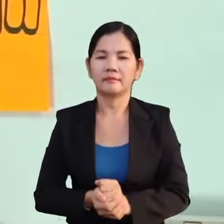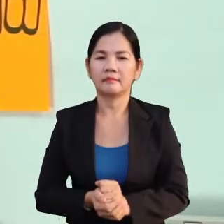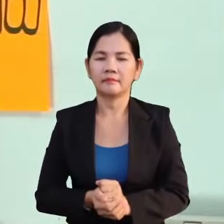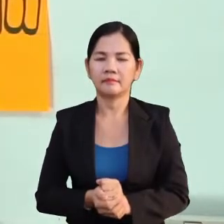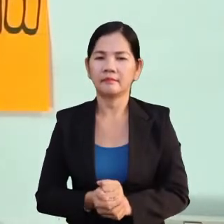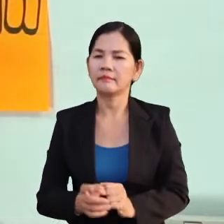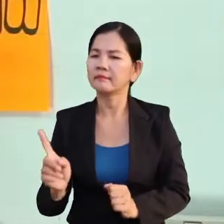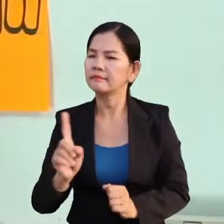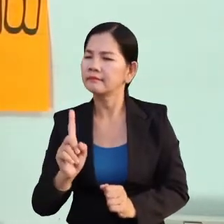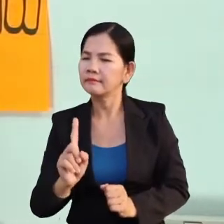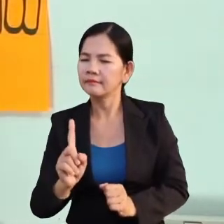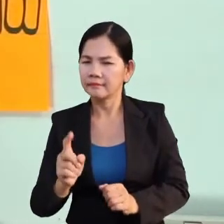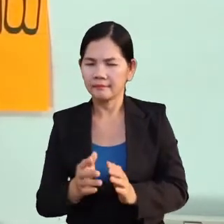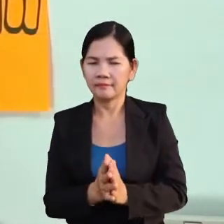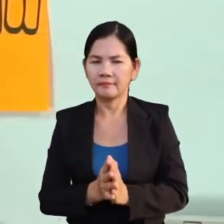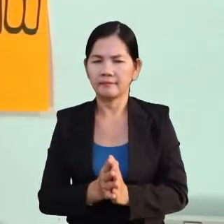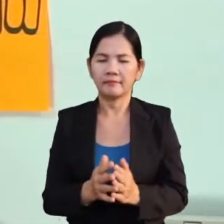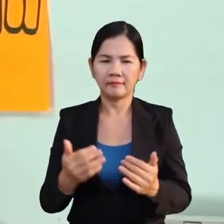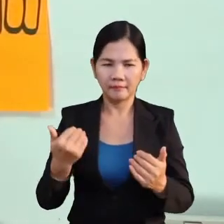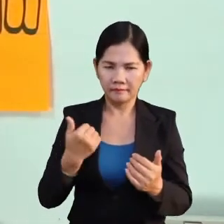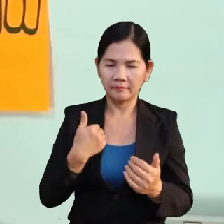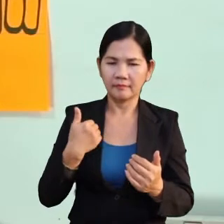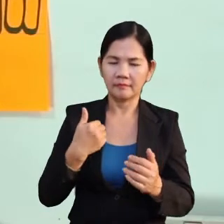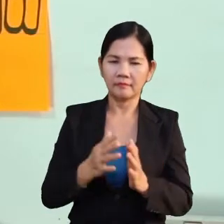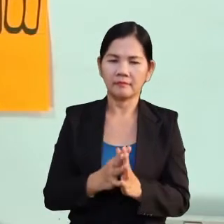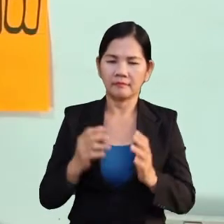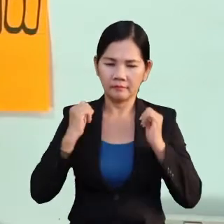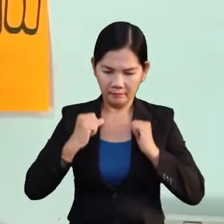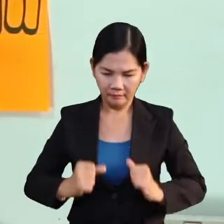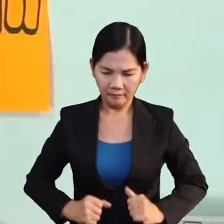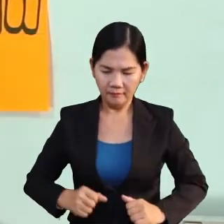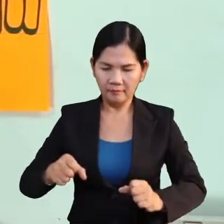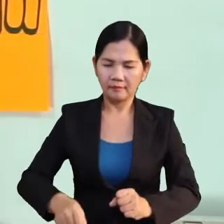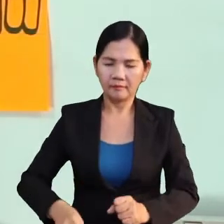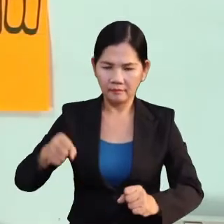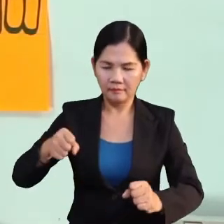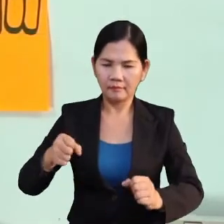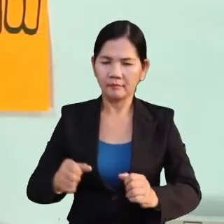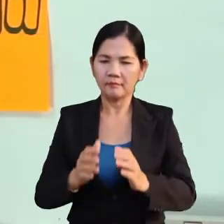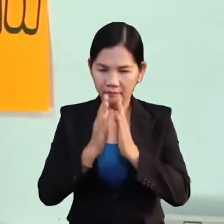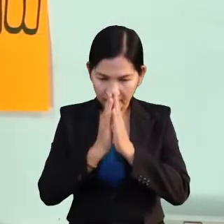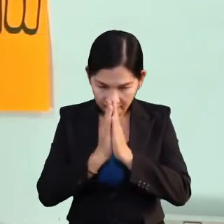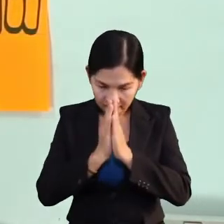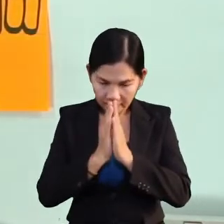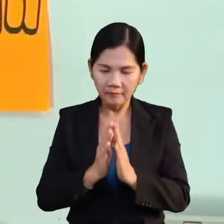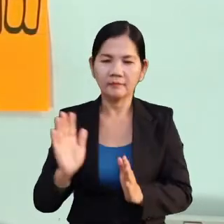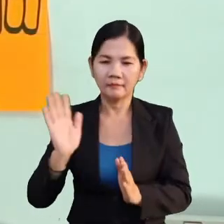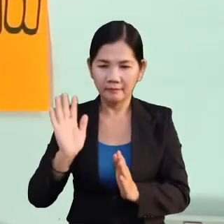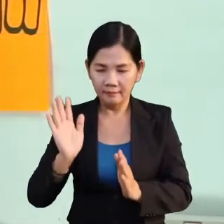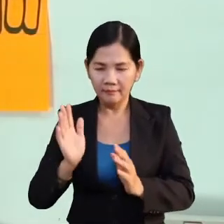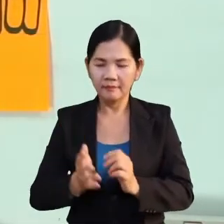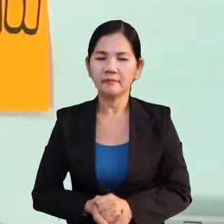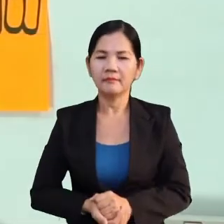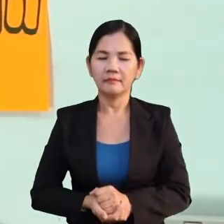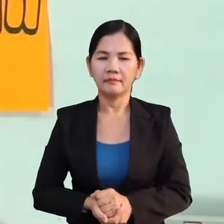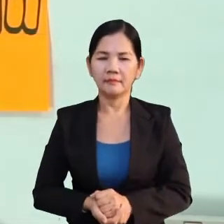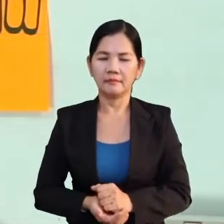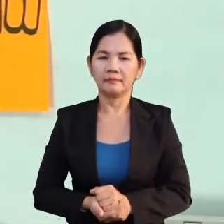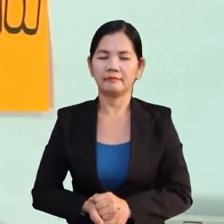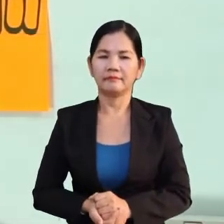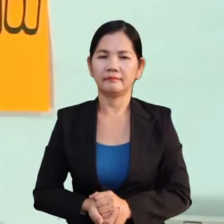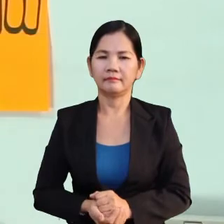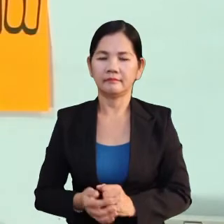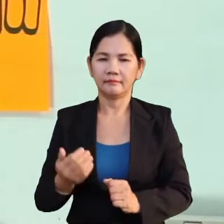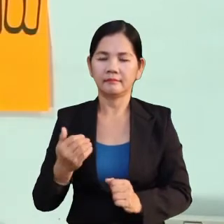សំពះហ្នឹងសំពះបើសិនជាគាត់នេះស្ពាយកតាមានកតាមានអីសំពះជំរាបលាមែនទេកូនចាអញ្ចឹ